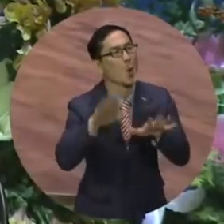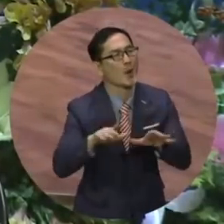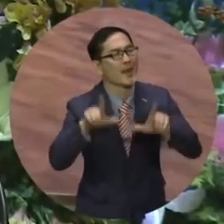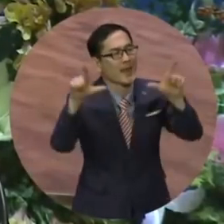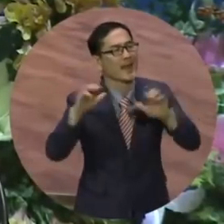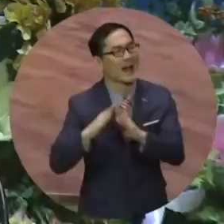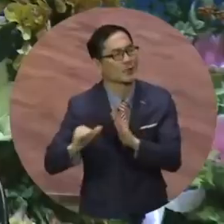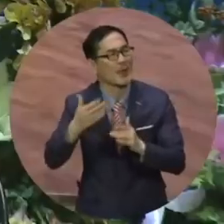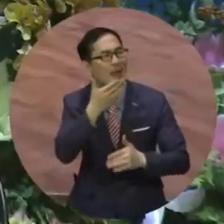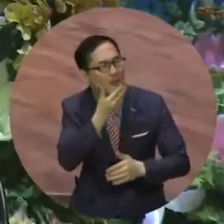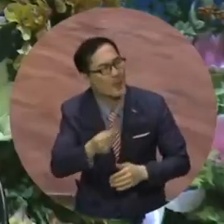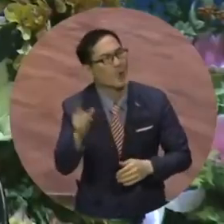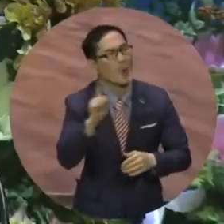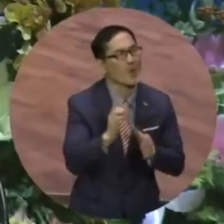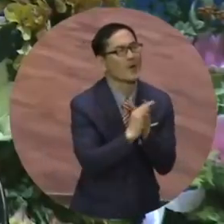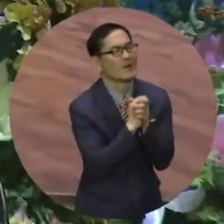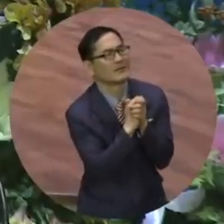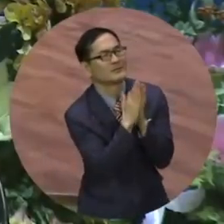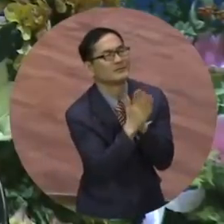마귀 시기는 대로.